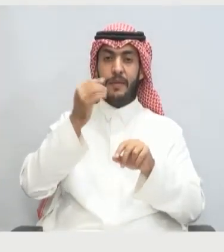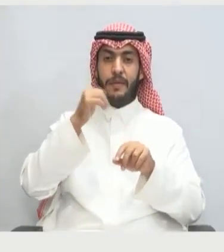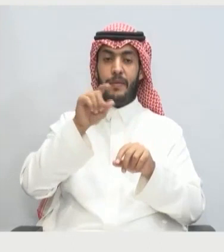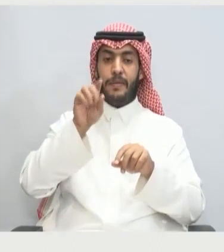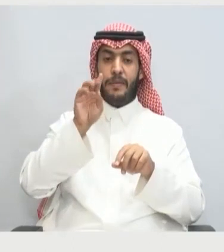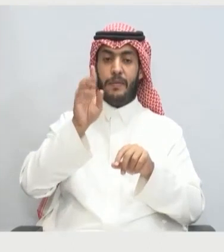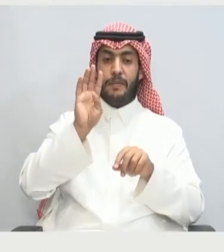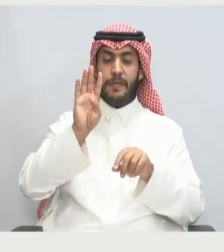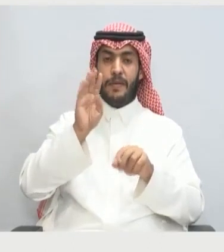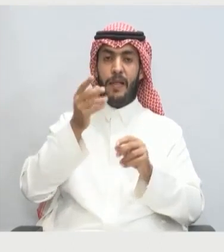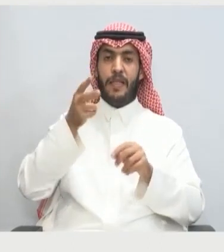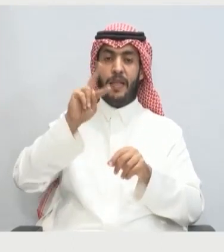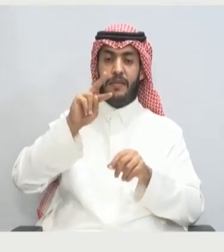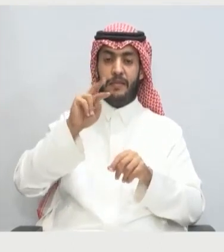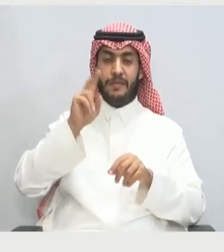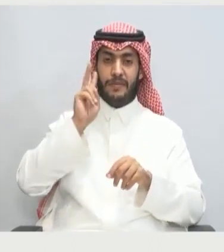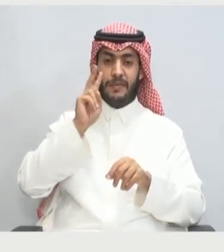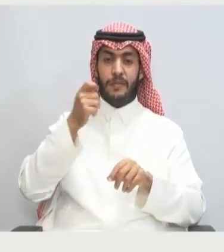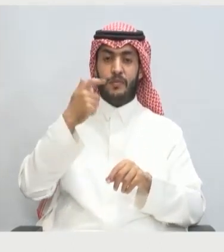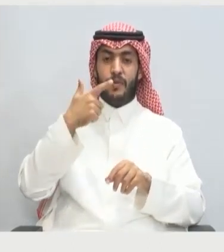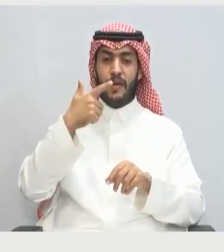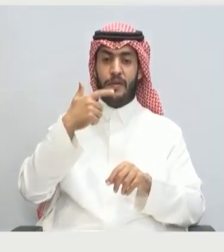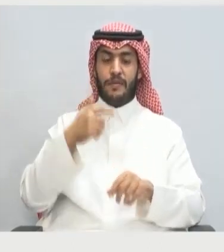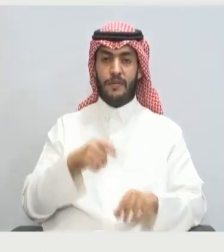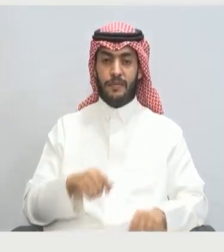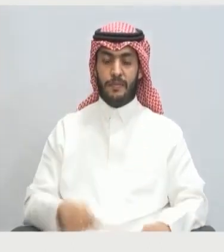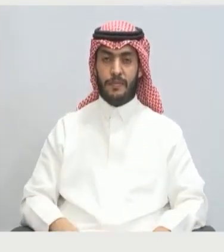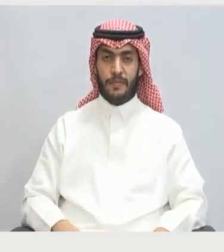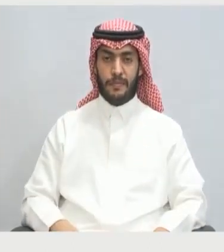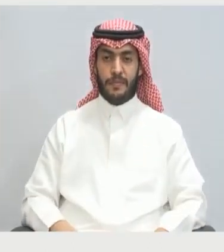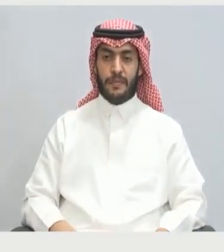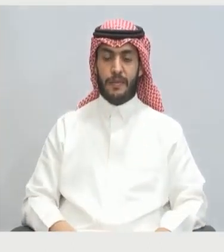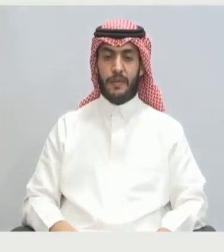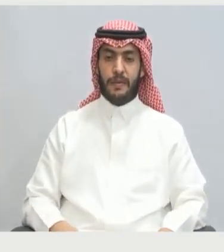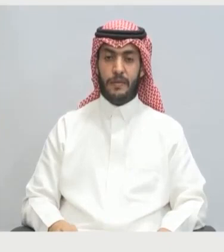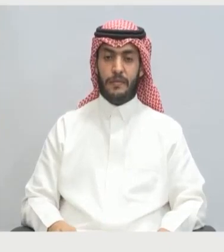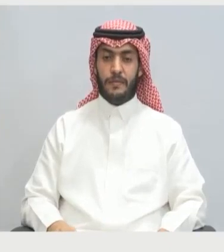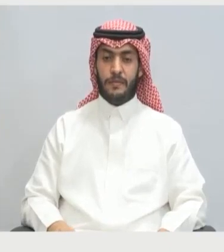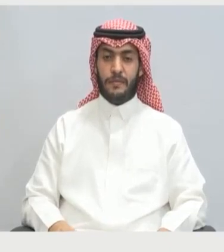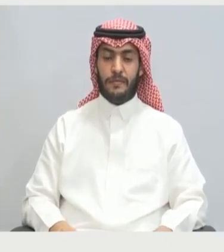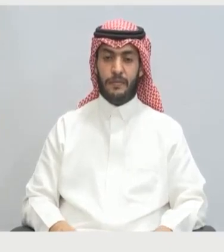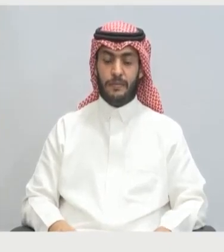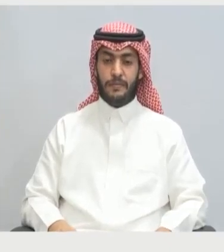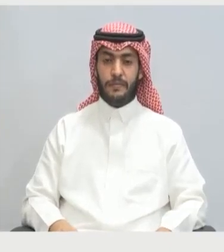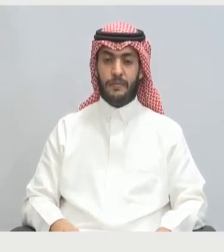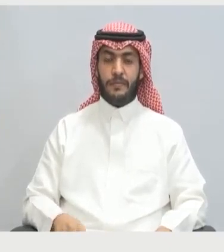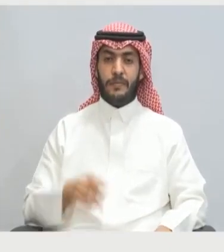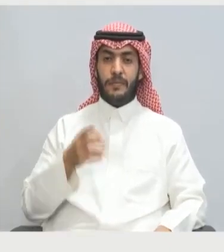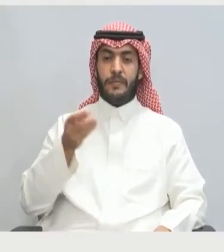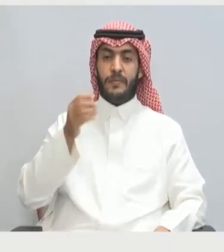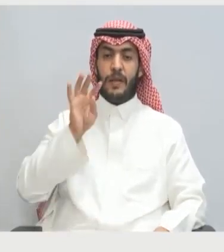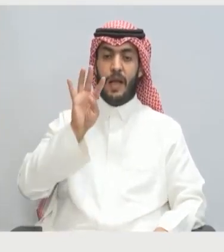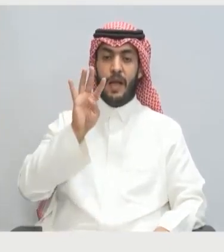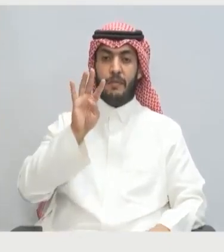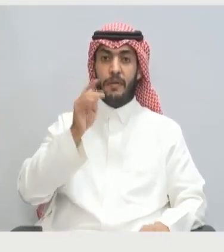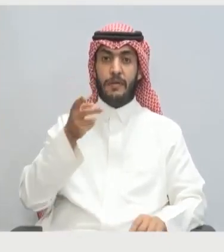الثانيه هنا تضاعف لاحظ السرعه كذلك لاحظ السرعه اذا هذه هي السرعه تضاعفت هنا من 4